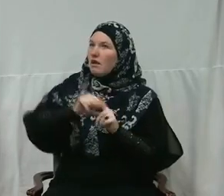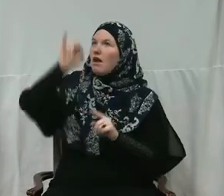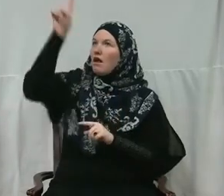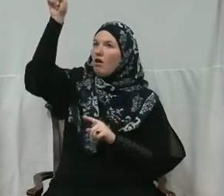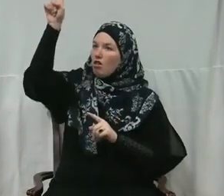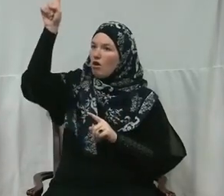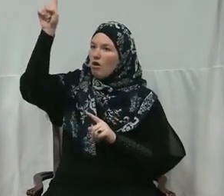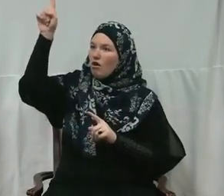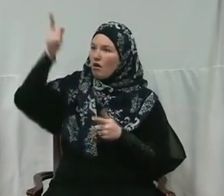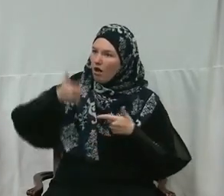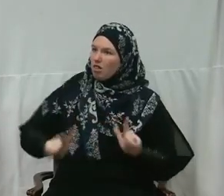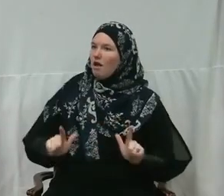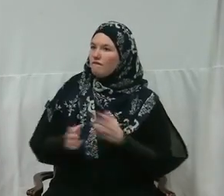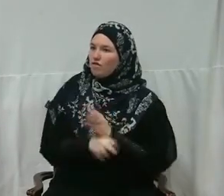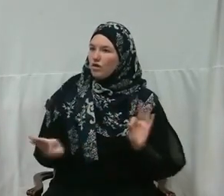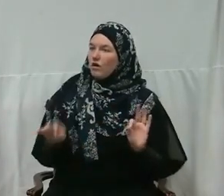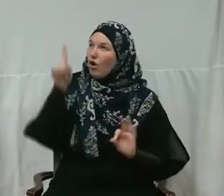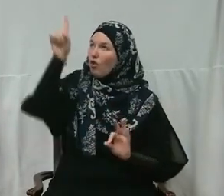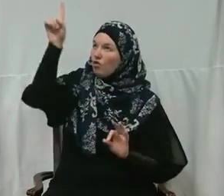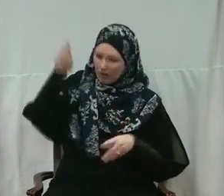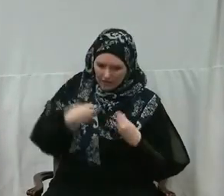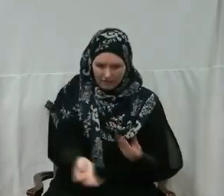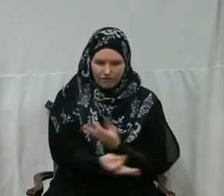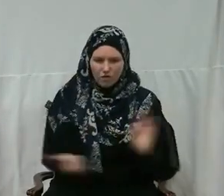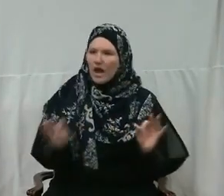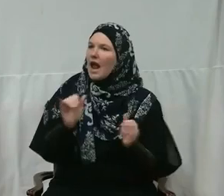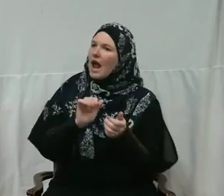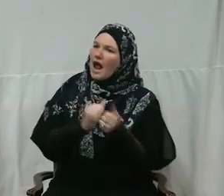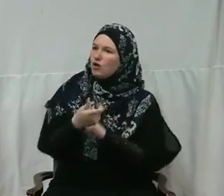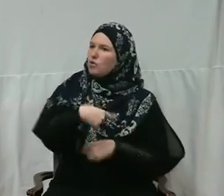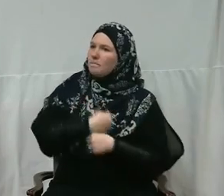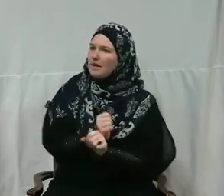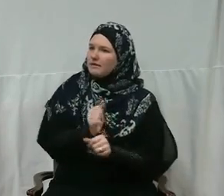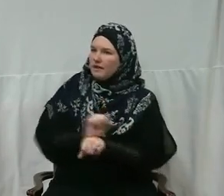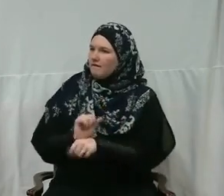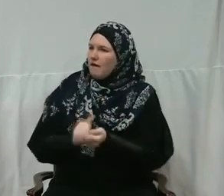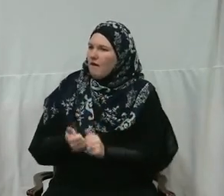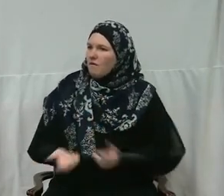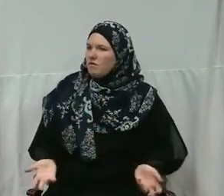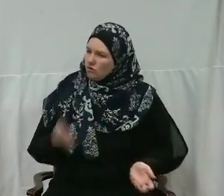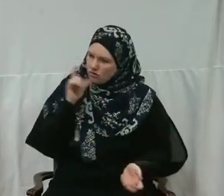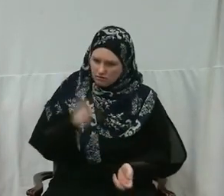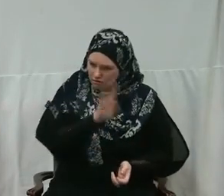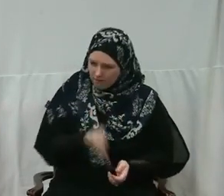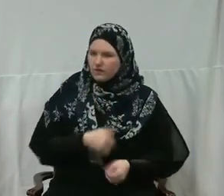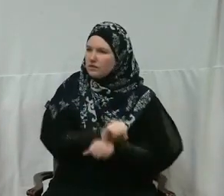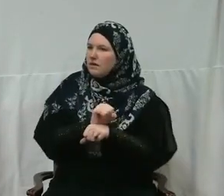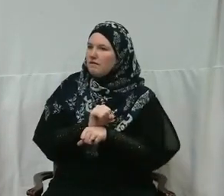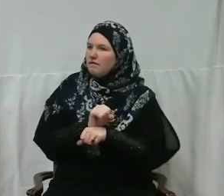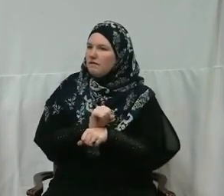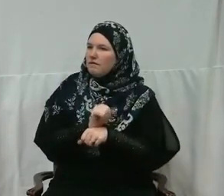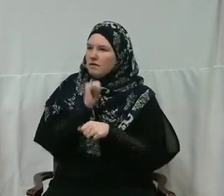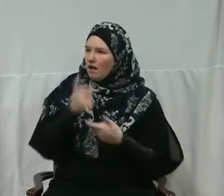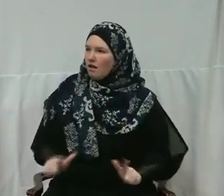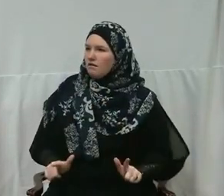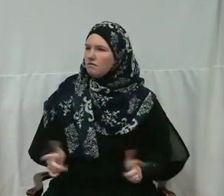has created free? متى استعبدتم الناس وقد خلقتهم أمهاتهم أحرارا. So